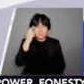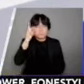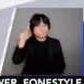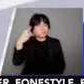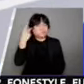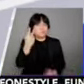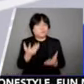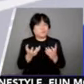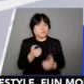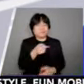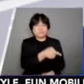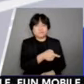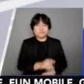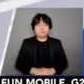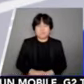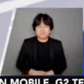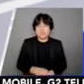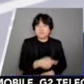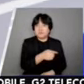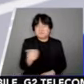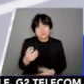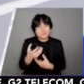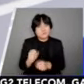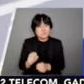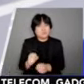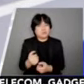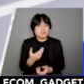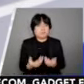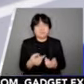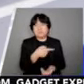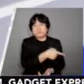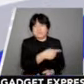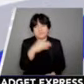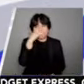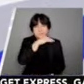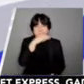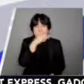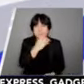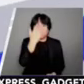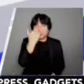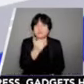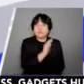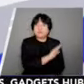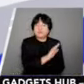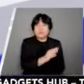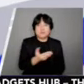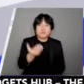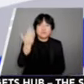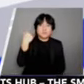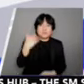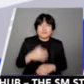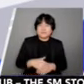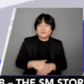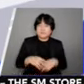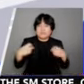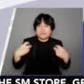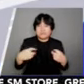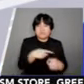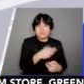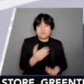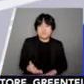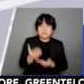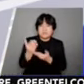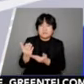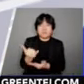raw siya na makikita ng kamera na nagsisinungaling lang si Guban. Gayong inamin na rin daw ni Guban sa parehong hearing na nagsumiti siya ng mga maling